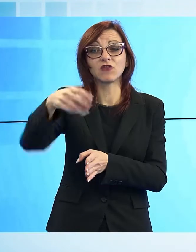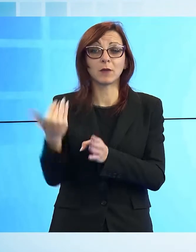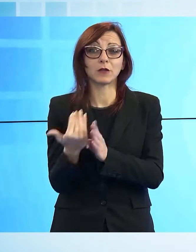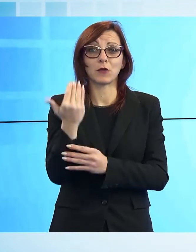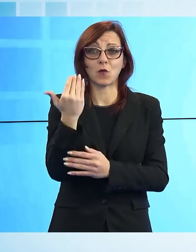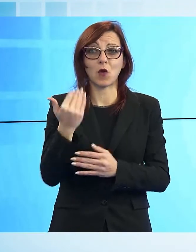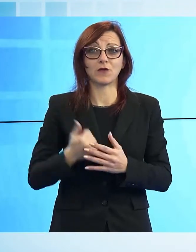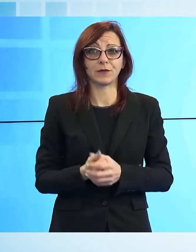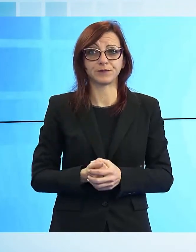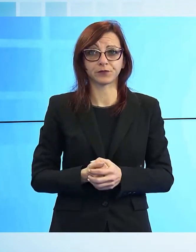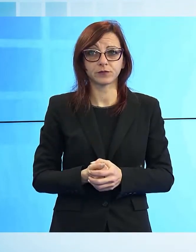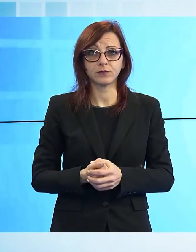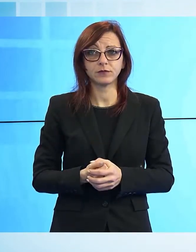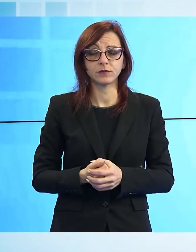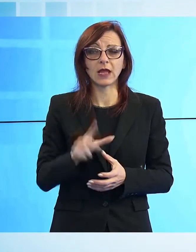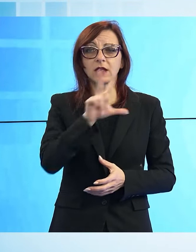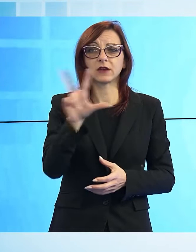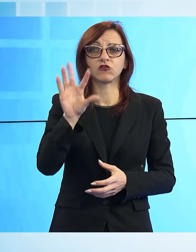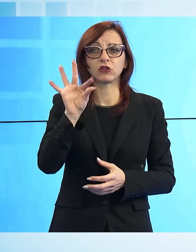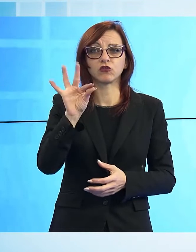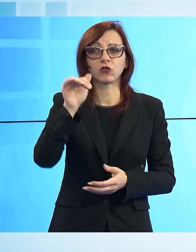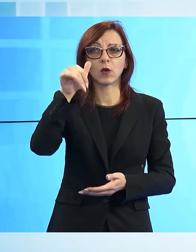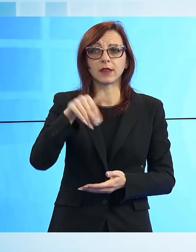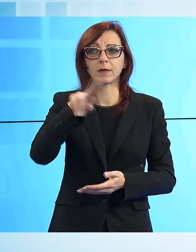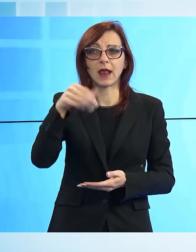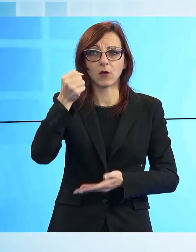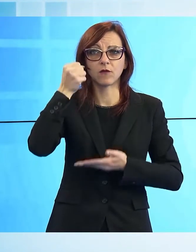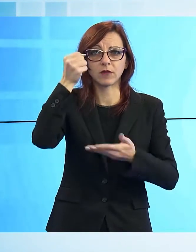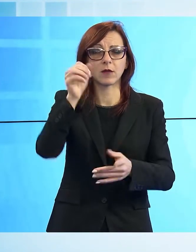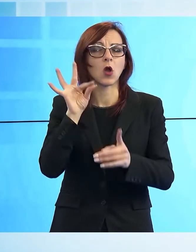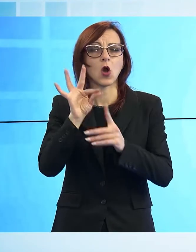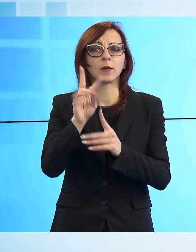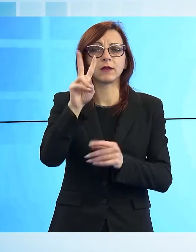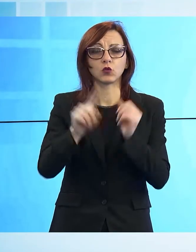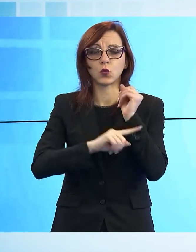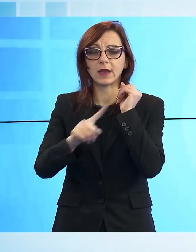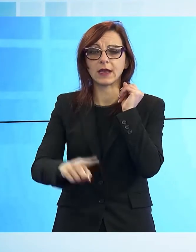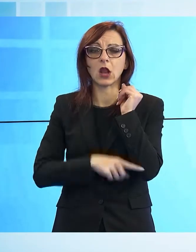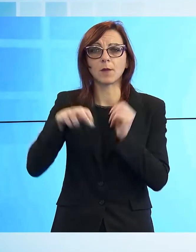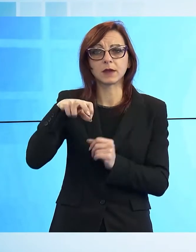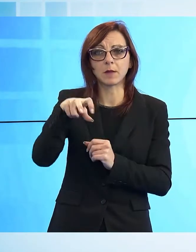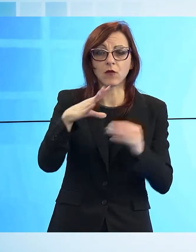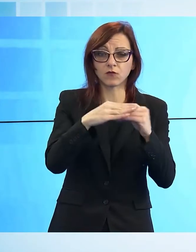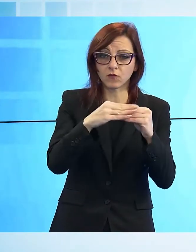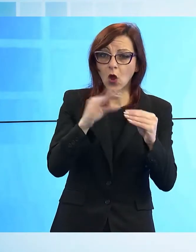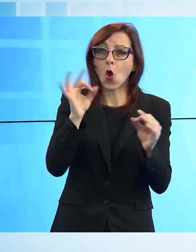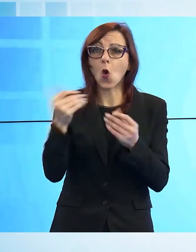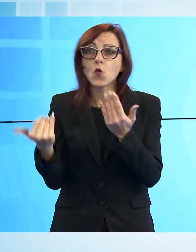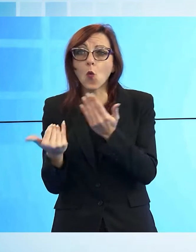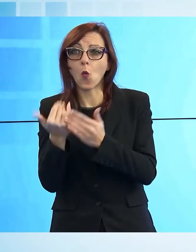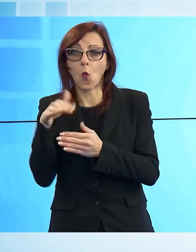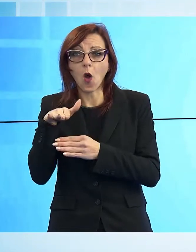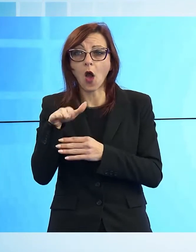350.000 euro di investimento per oltre 2 km di marciapiedi che verranno realizzati o rimessi a nuovo, rendendoli